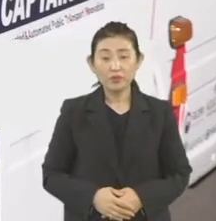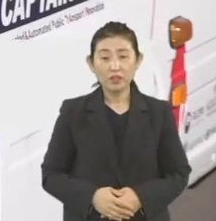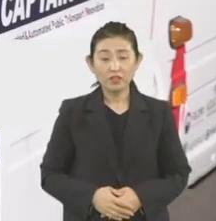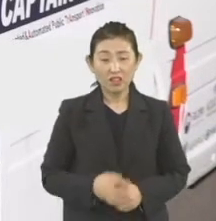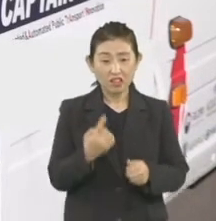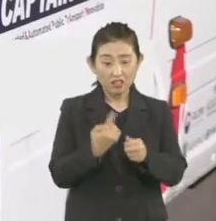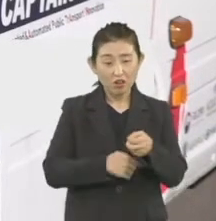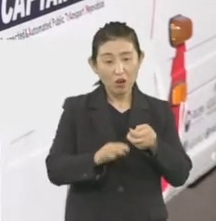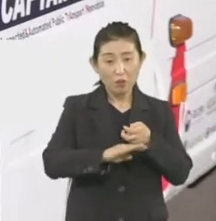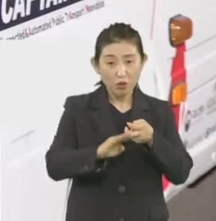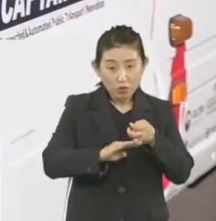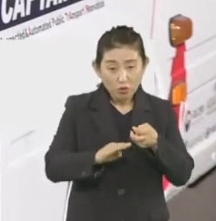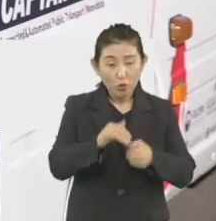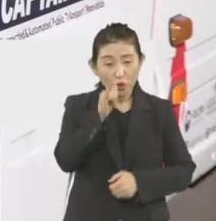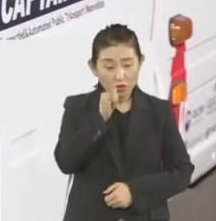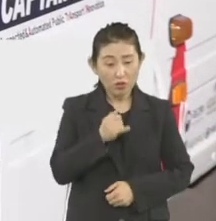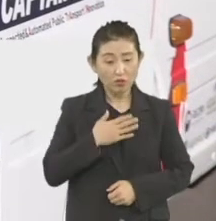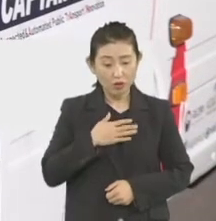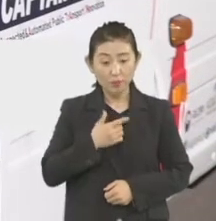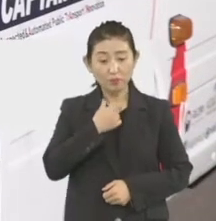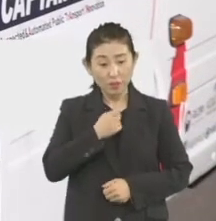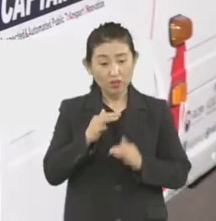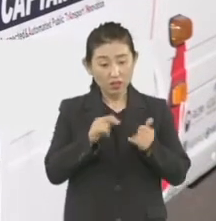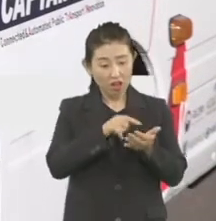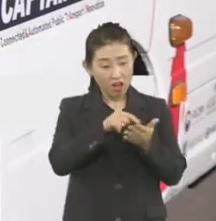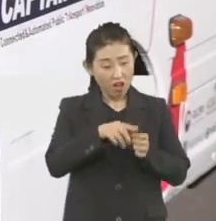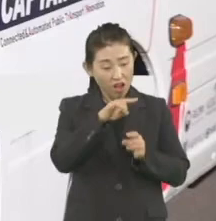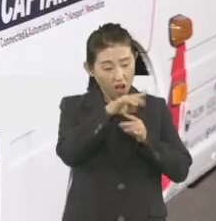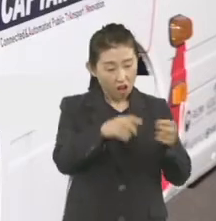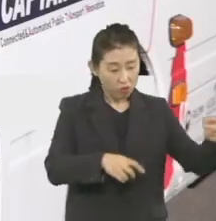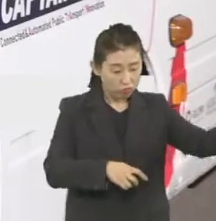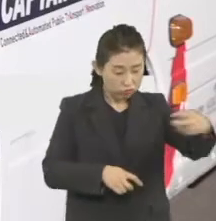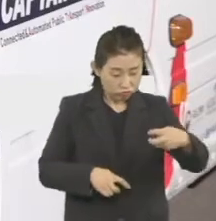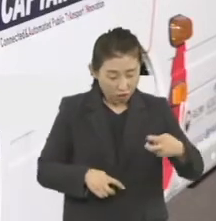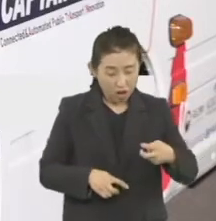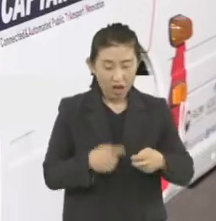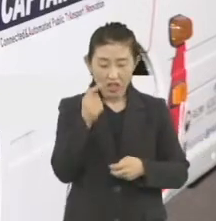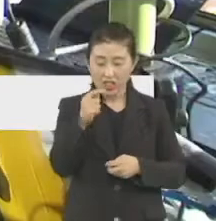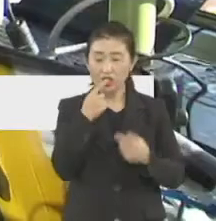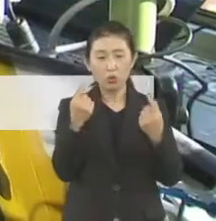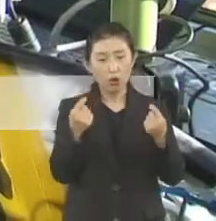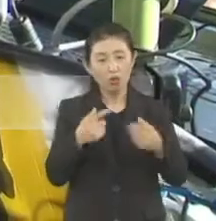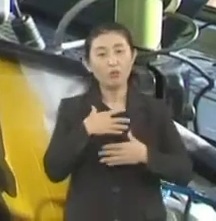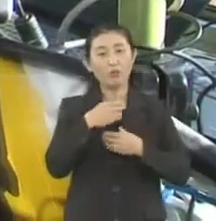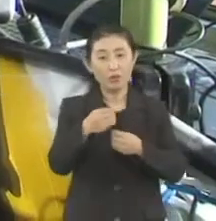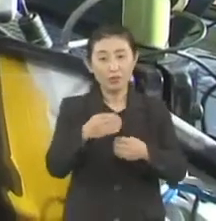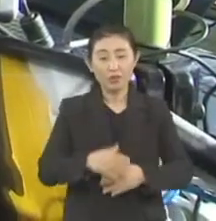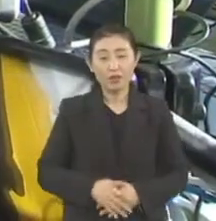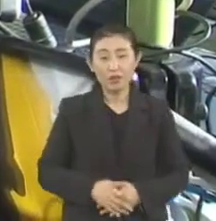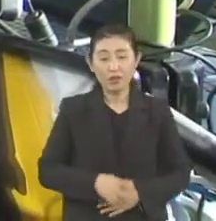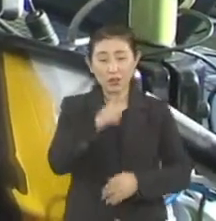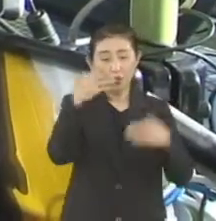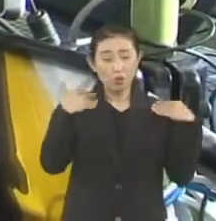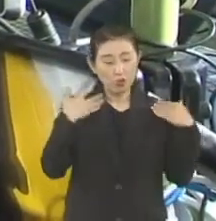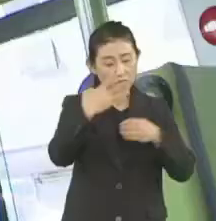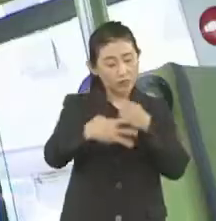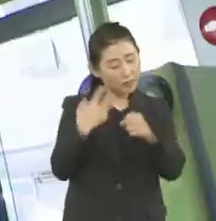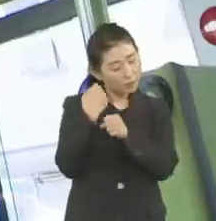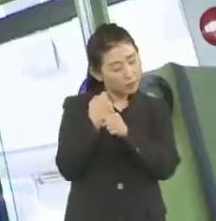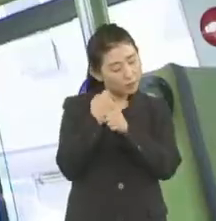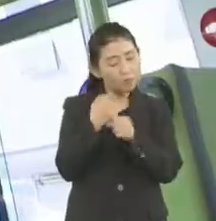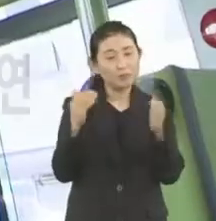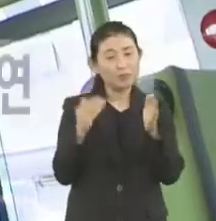승객들의 요청에 의해서 실시간 경로 변경을 하는 것은 처음 보았습니다. 그래서 굉장히 택시처럼 편하다고 느꼈습니다. 정부가 4년간